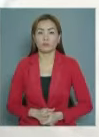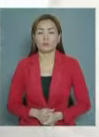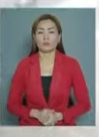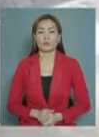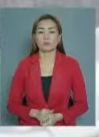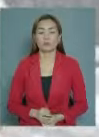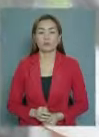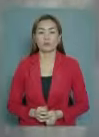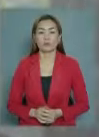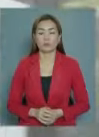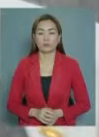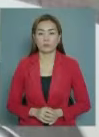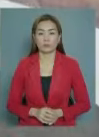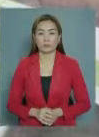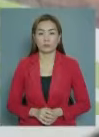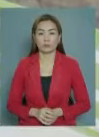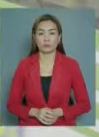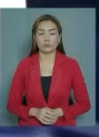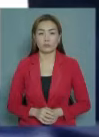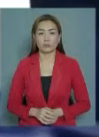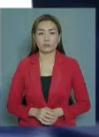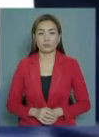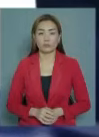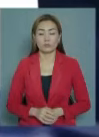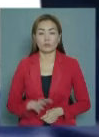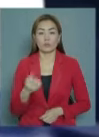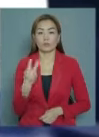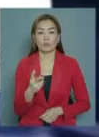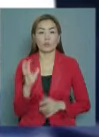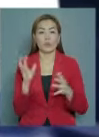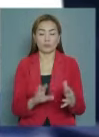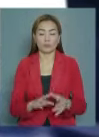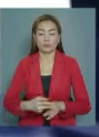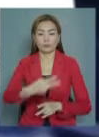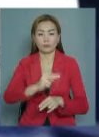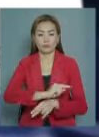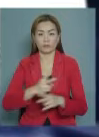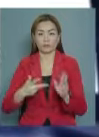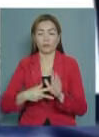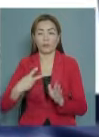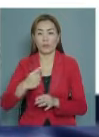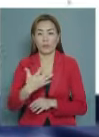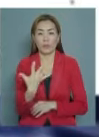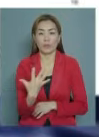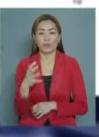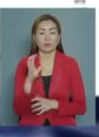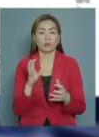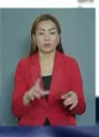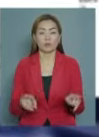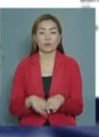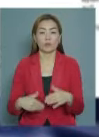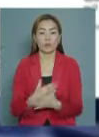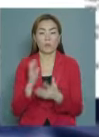емес та енді, бірақ салқын болады көбіне. Алдымен 12-ші маршрутты дұрыстаңыздар. 8, 21-5 маршруттарға